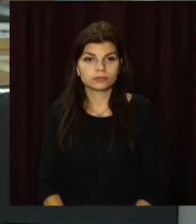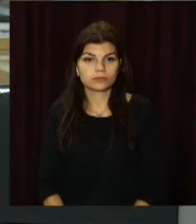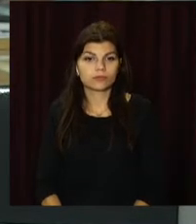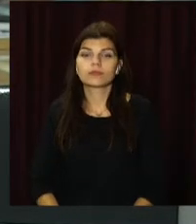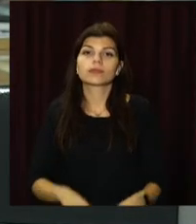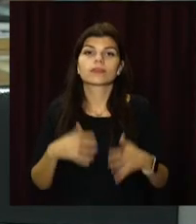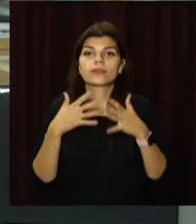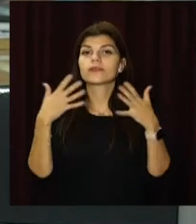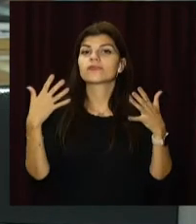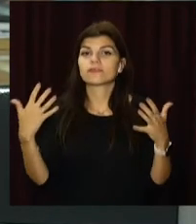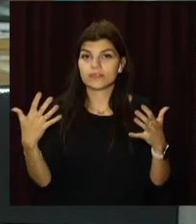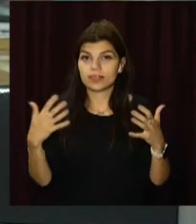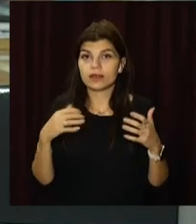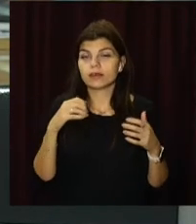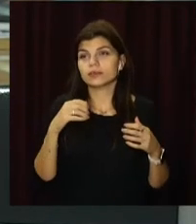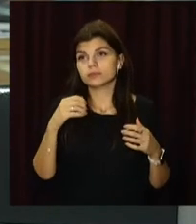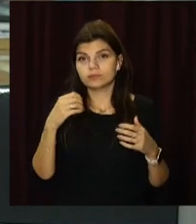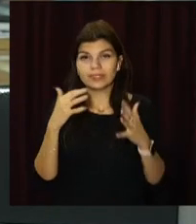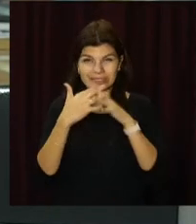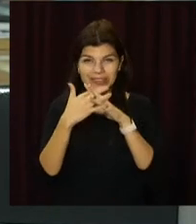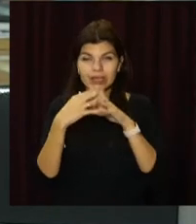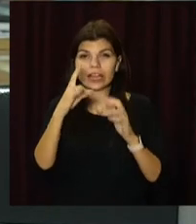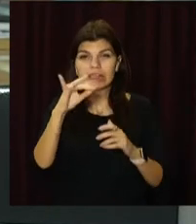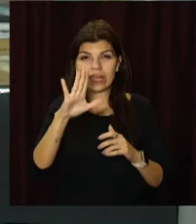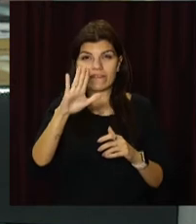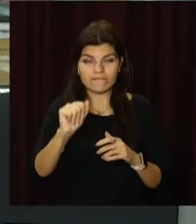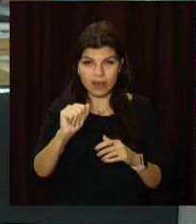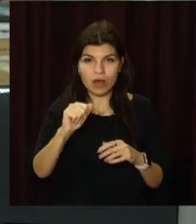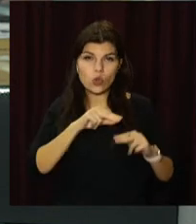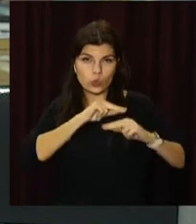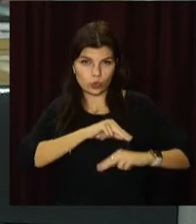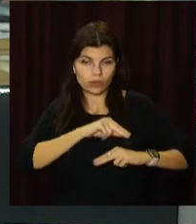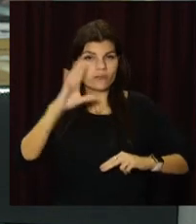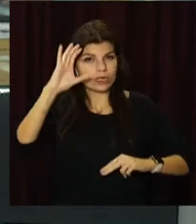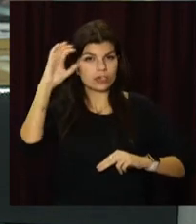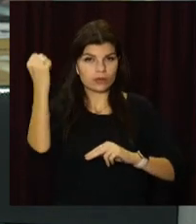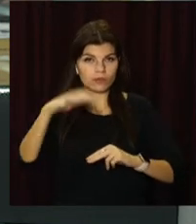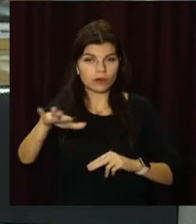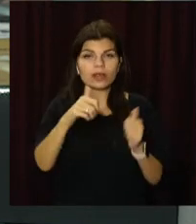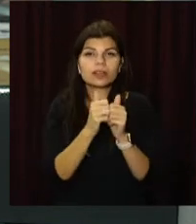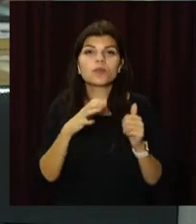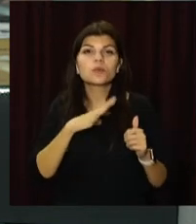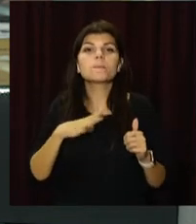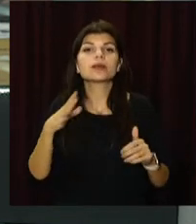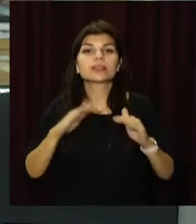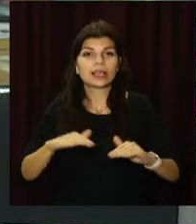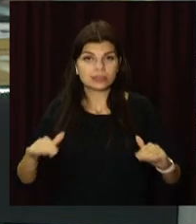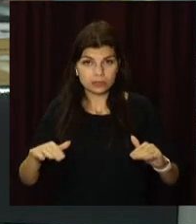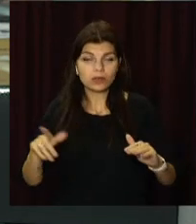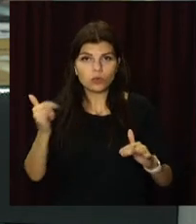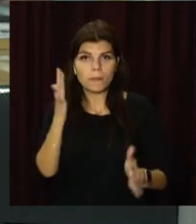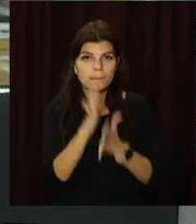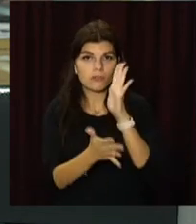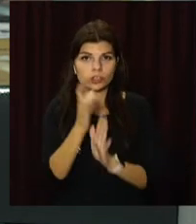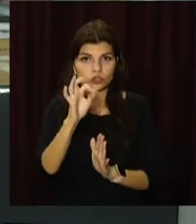Великі амбіції маленької громади. У селі Нива Трудова Криворізького району на місці колишнього дитсадка з'явиться паркова зона.